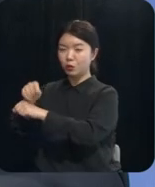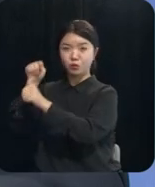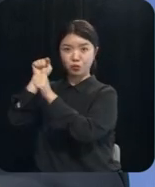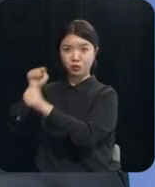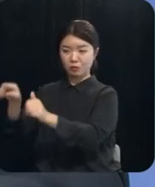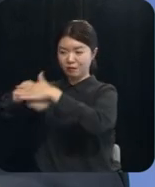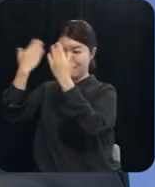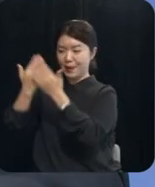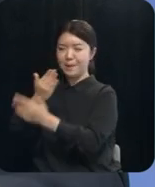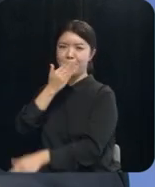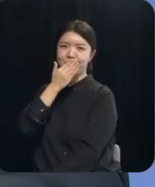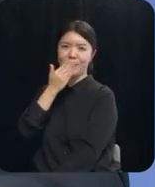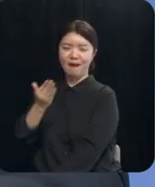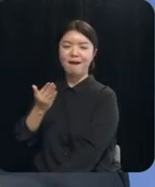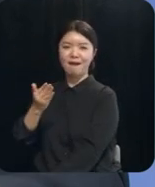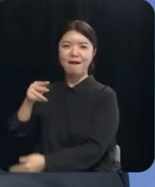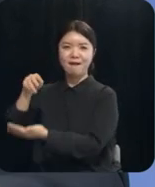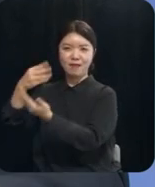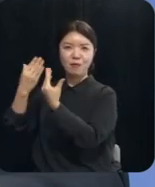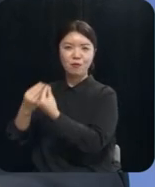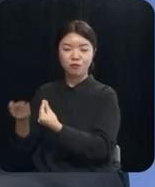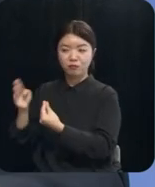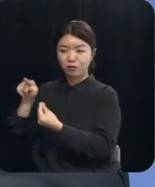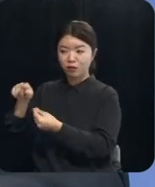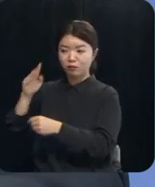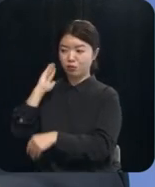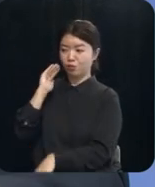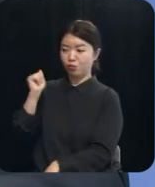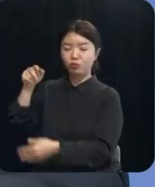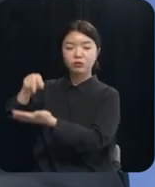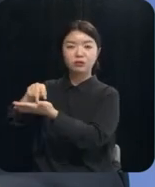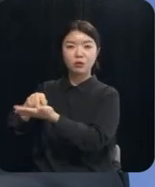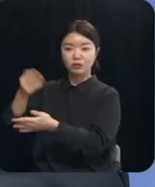다 가능한 사항들입니다. 그런데 대통령께서는